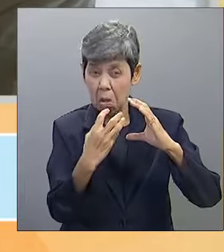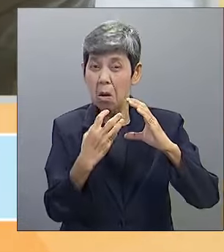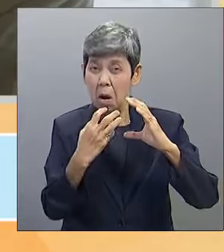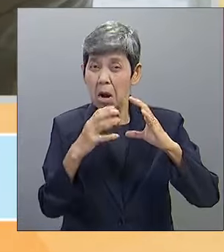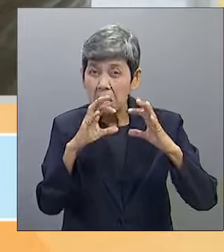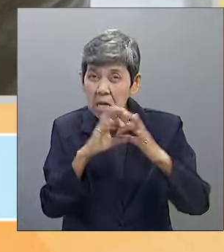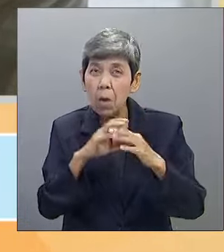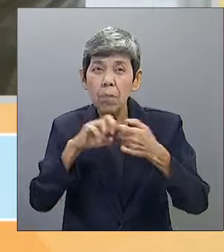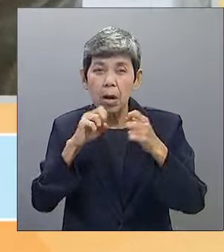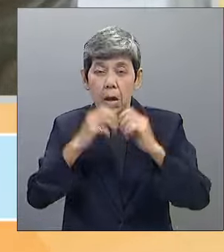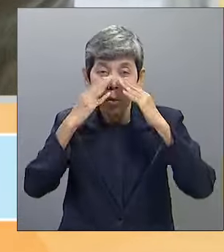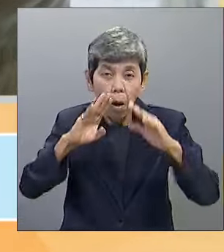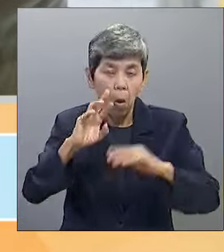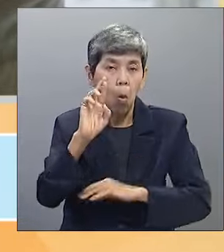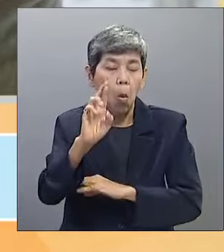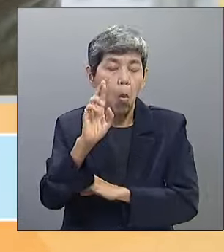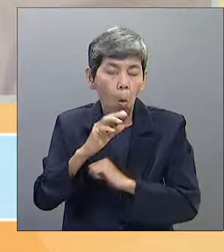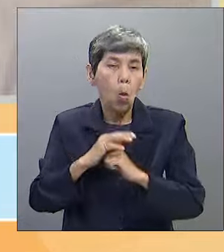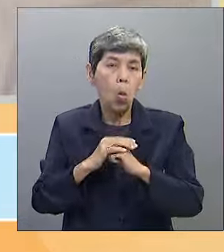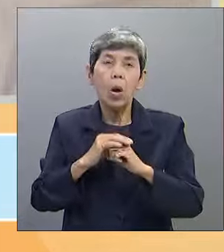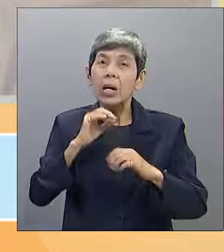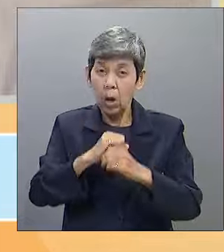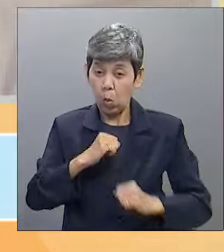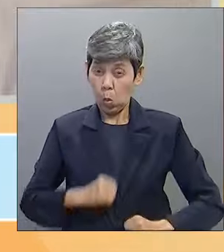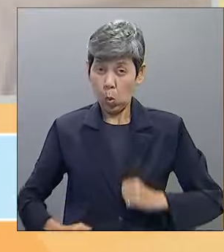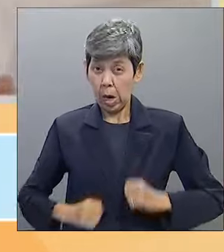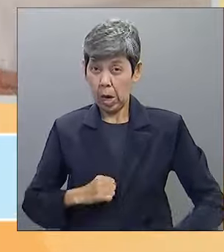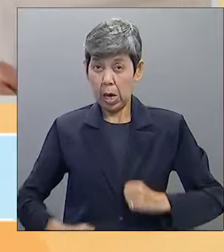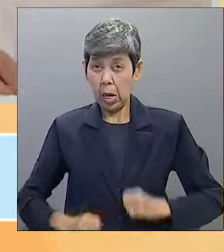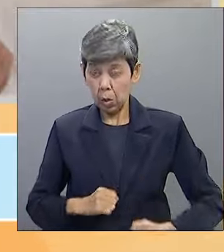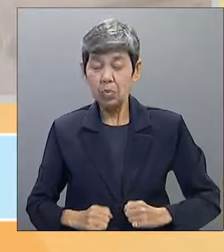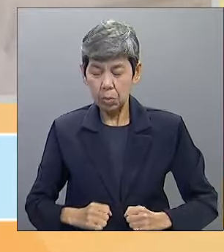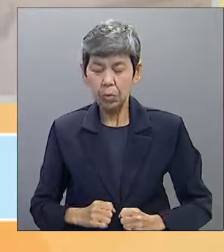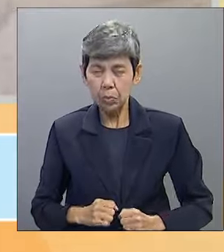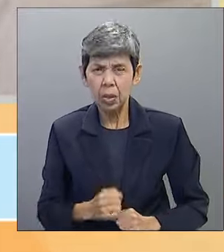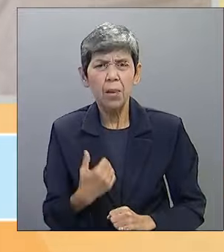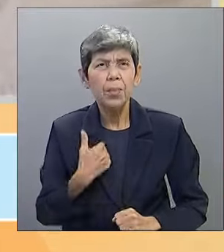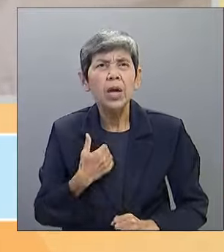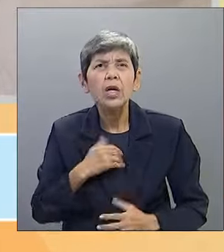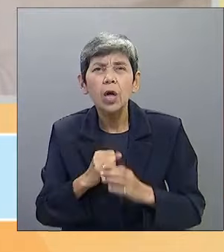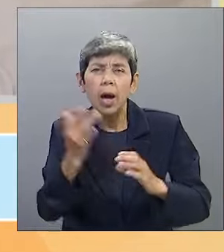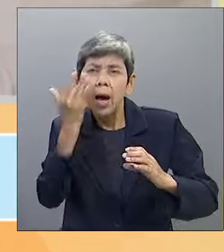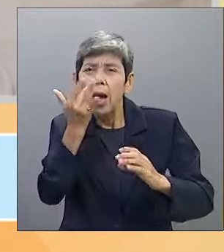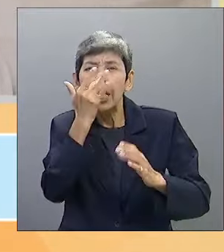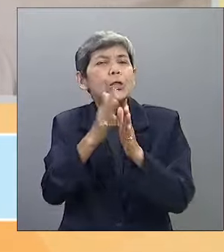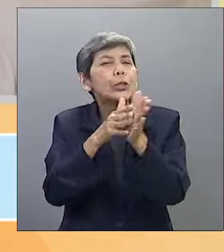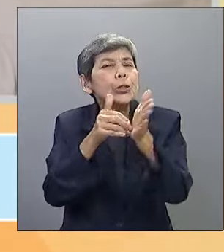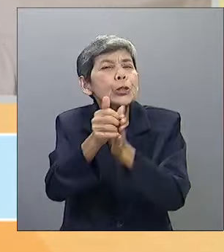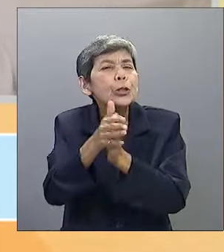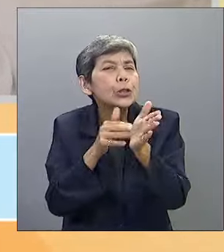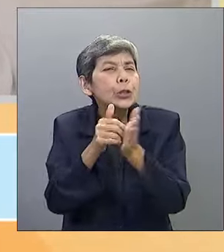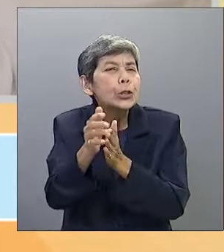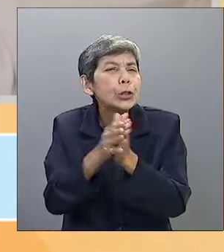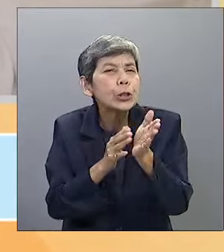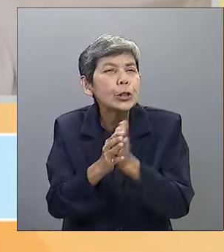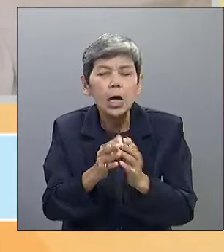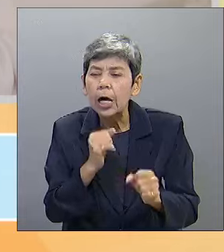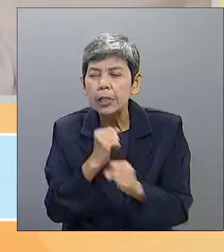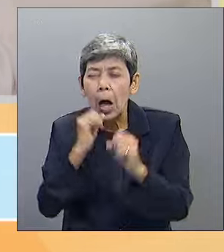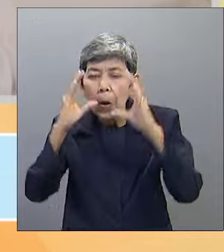ของการเกิดตาบอดโดยเฉพาะอย่างยิ่งในวัยรุ่นปัจจุบันนะครับเนา ะ บางทีน้องๆใส่คอนแทคเลนส์ใส่ไปเที่ยวหรือใส่กลับมาเลิกงาน